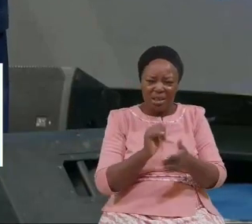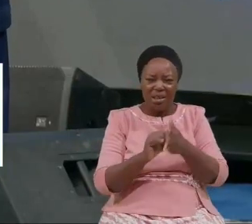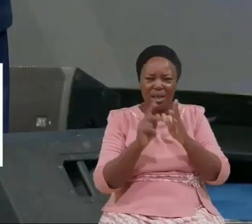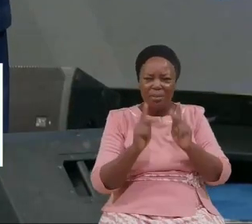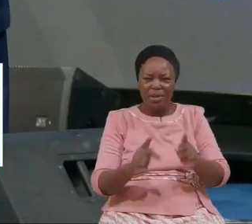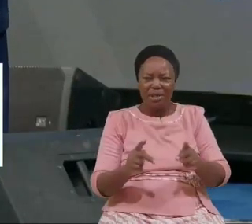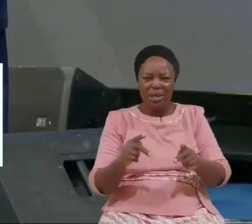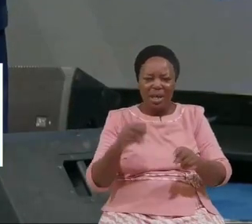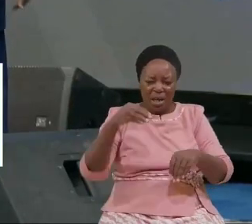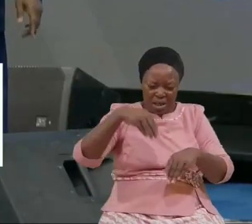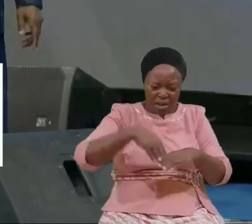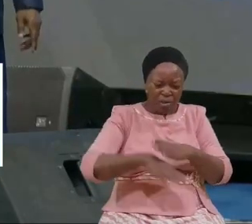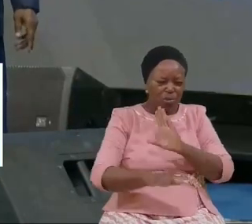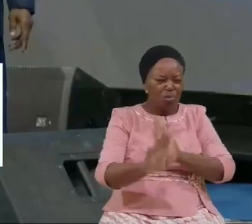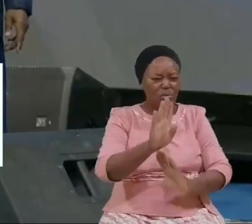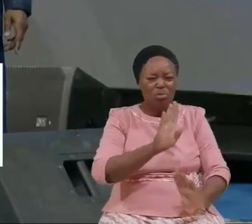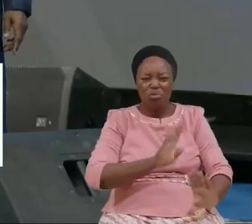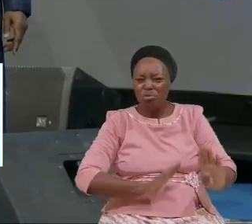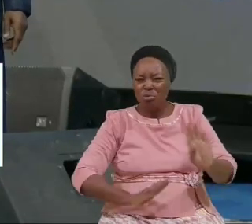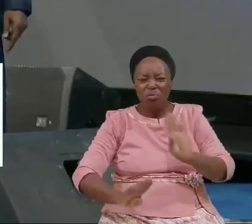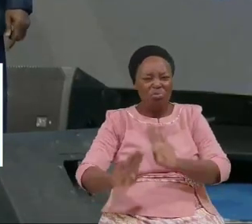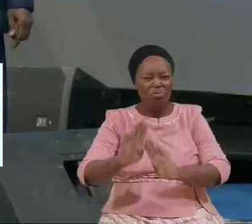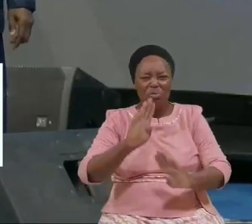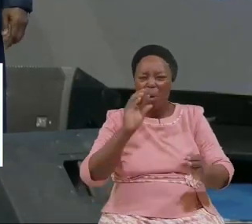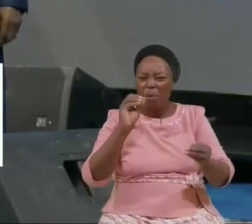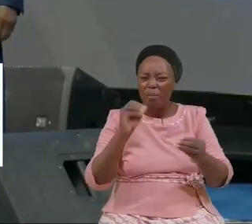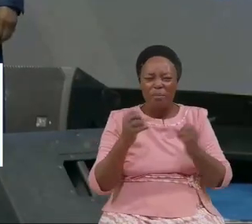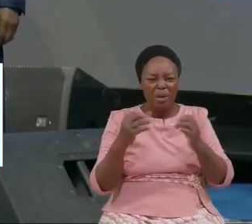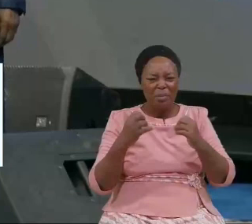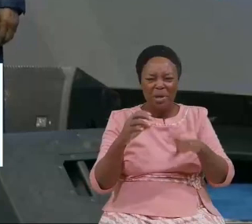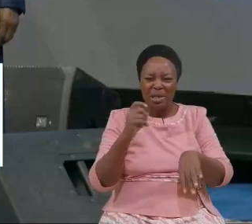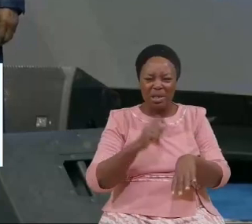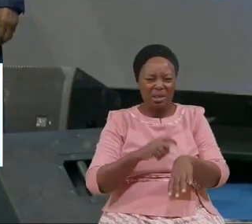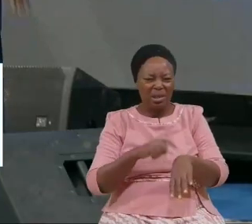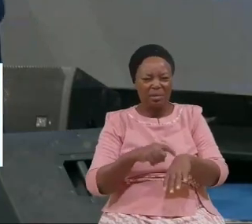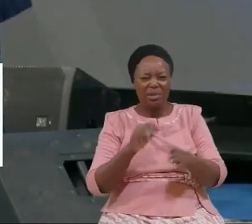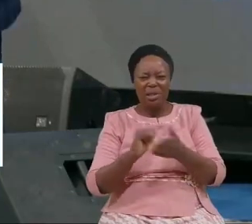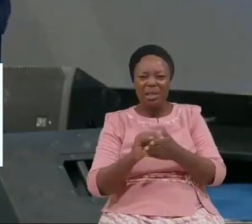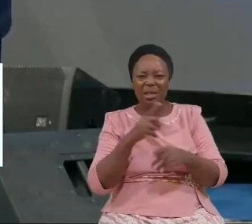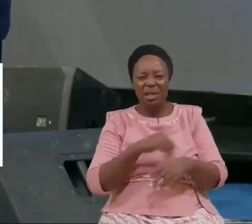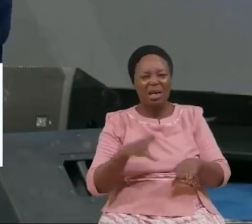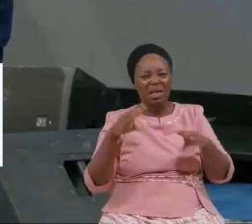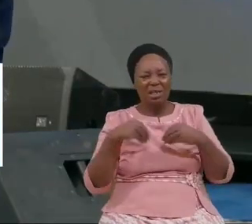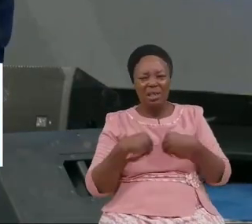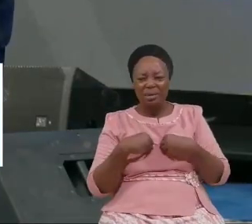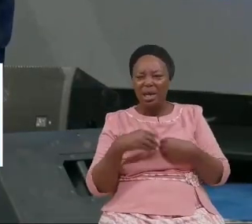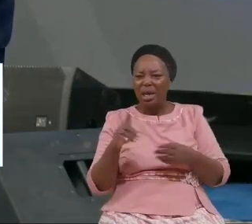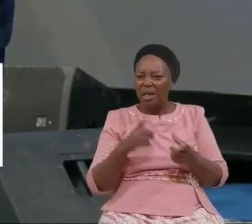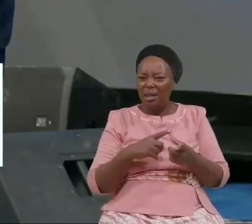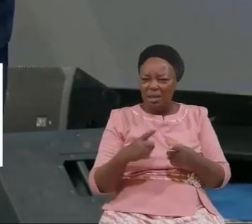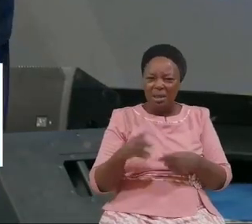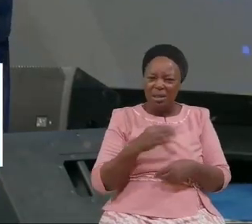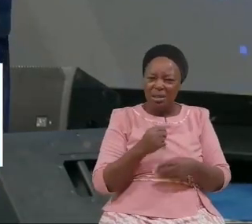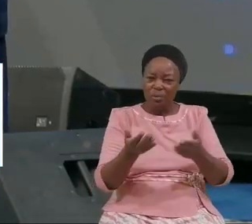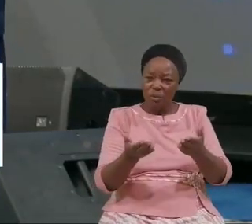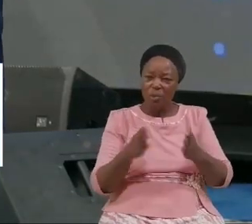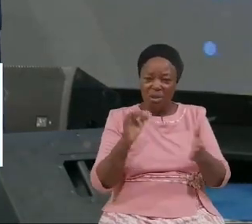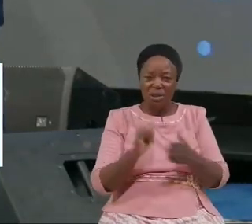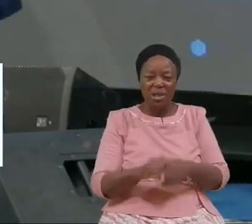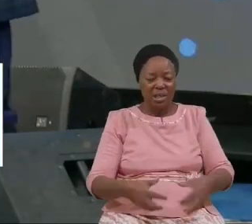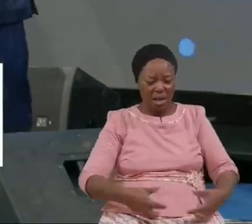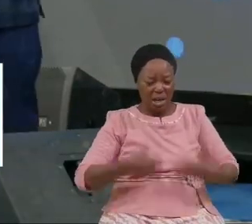la causer des problèmes plus qu'il ne peut supporter et veut que cette colère